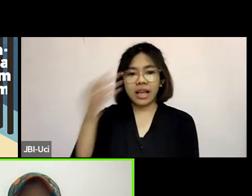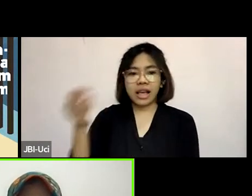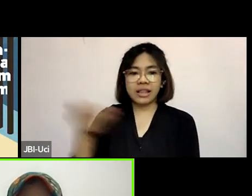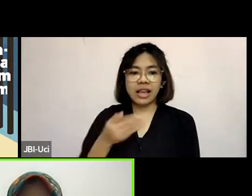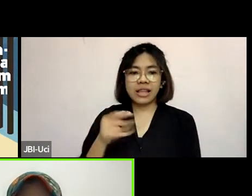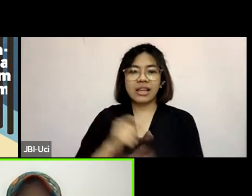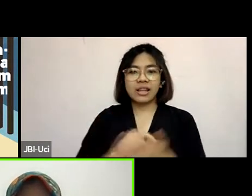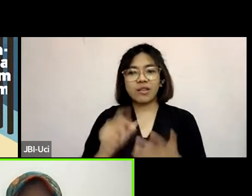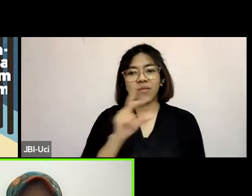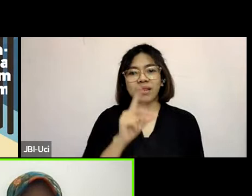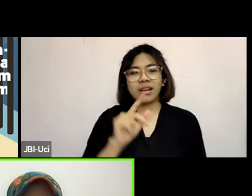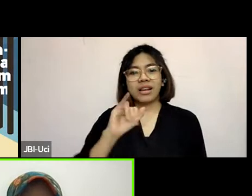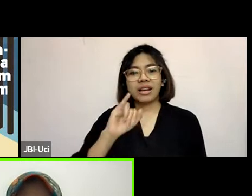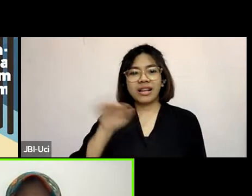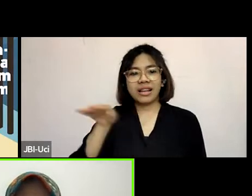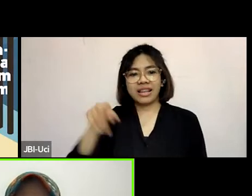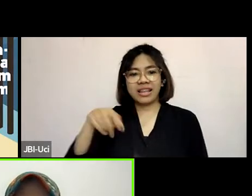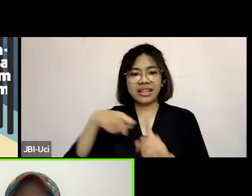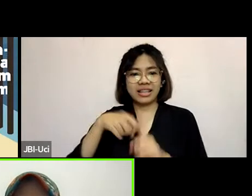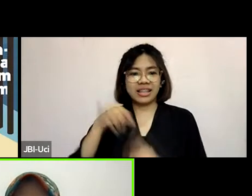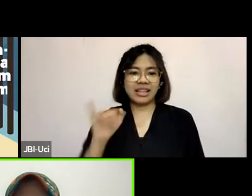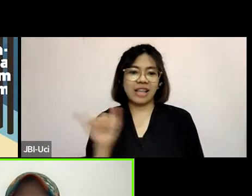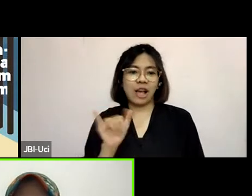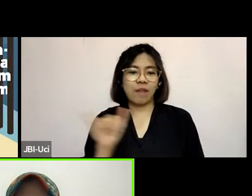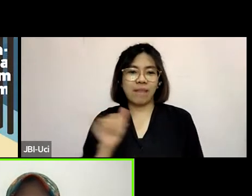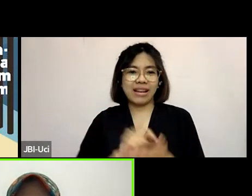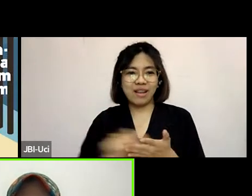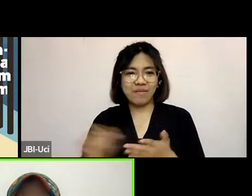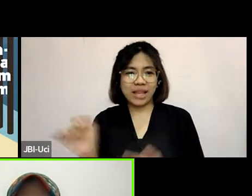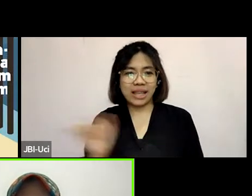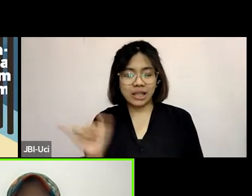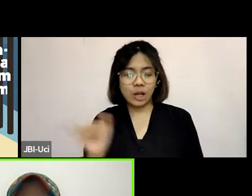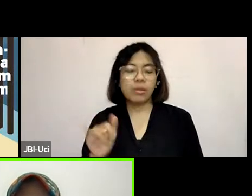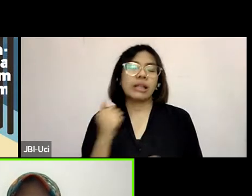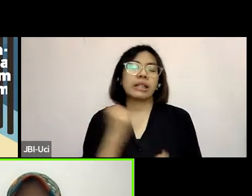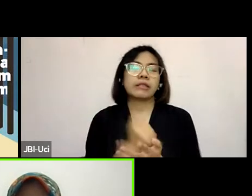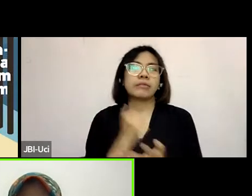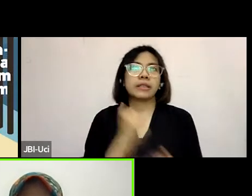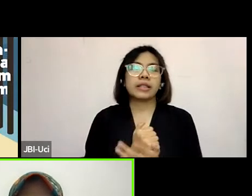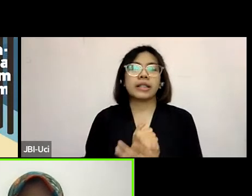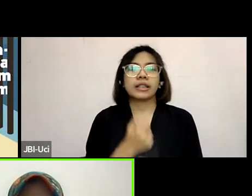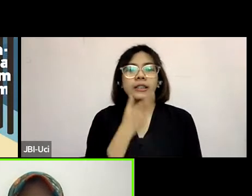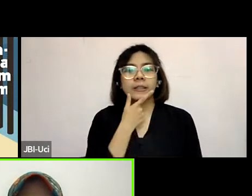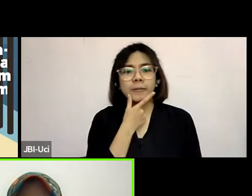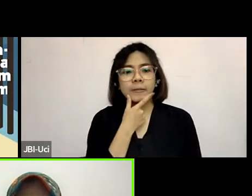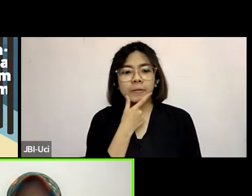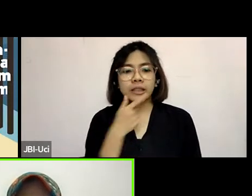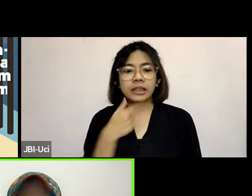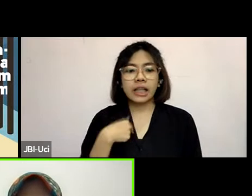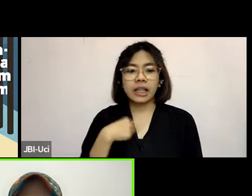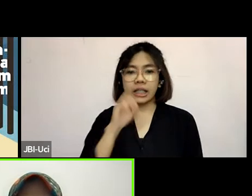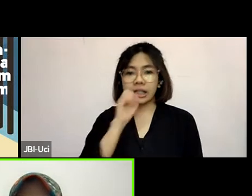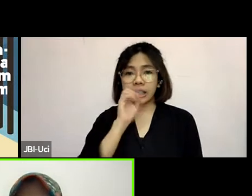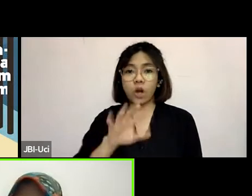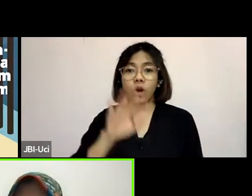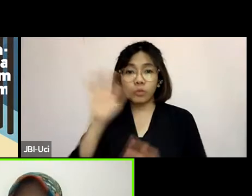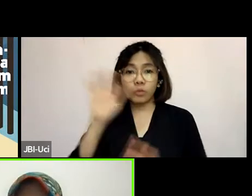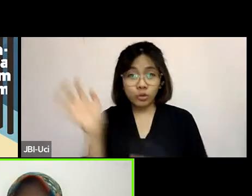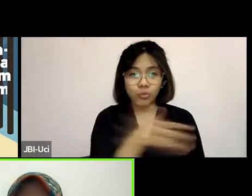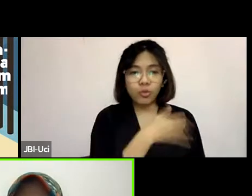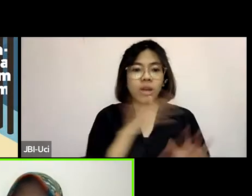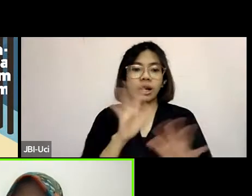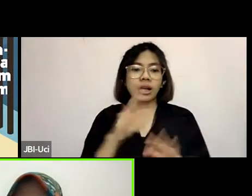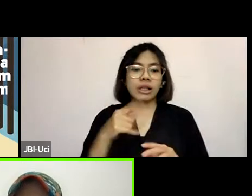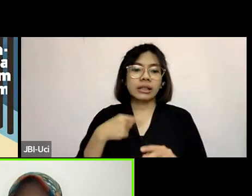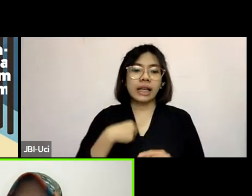Mbak Novia Rizky sama kebetulan ampe Saya tidak akan menjawab semuanya saya akan menjawab Ya saya